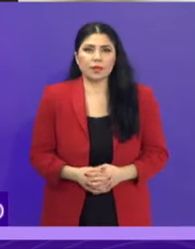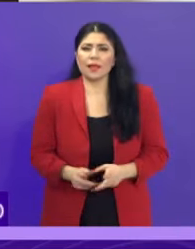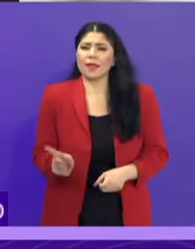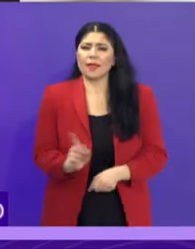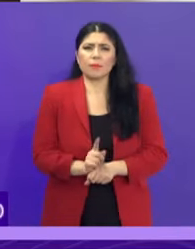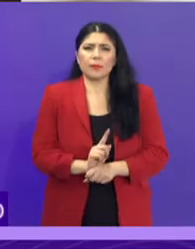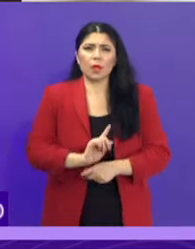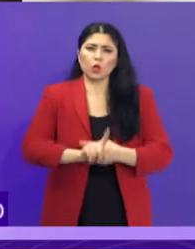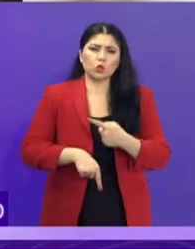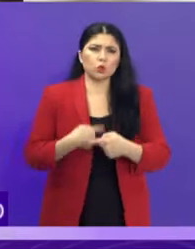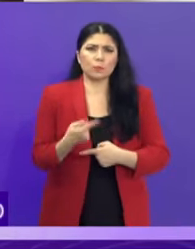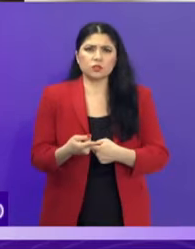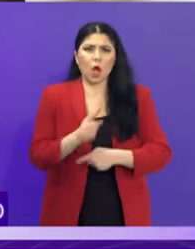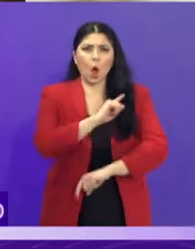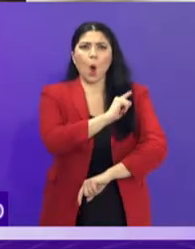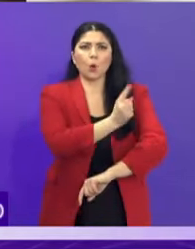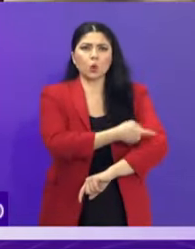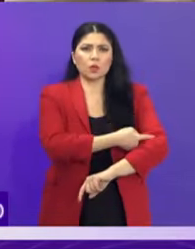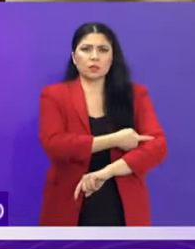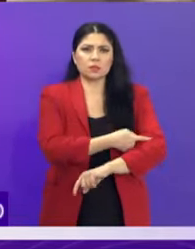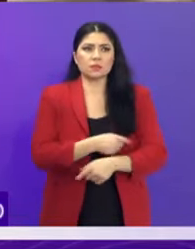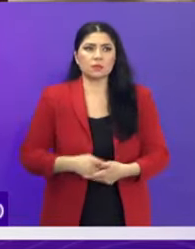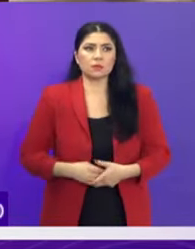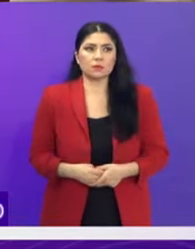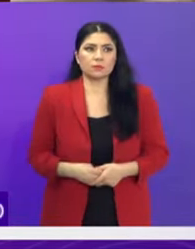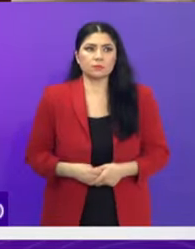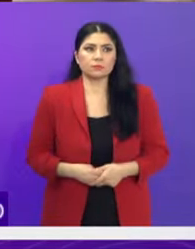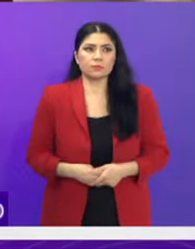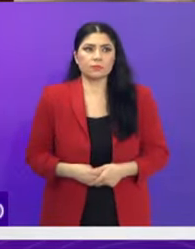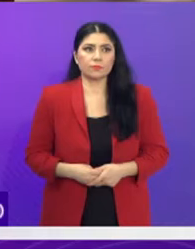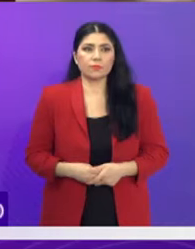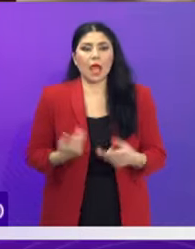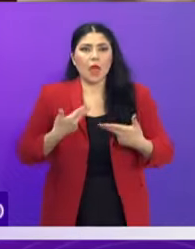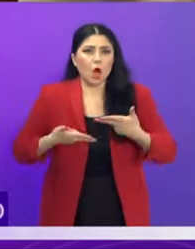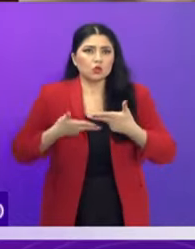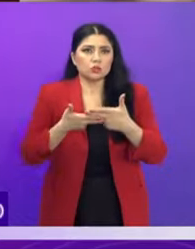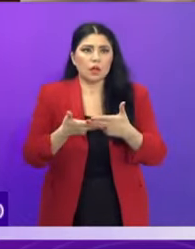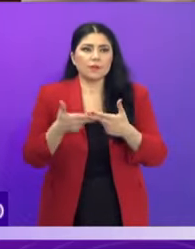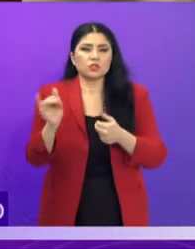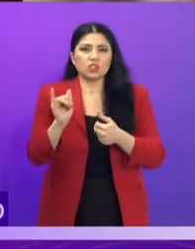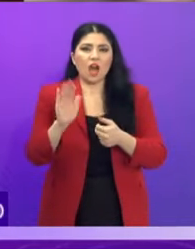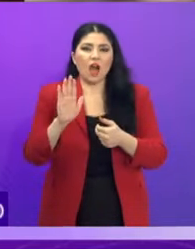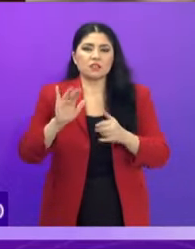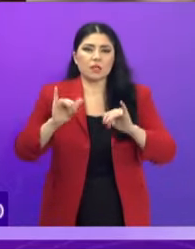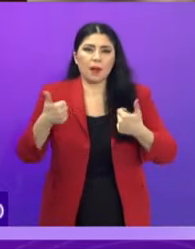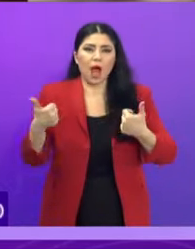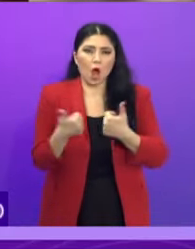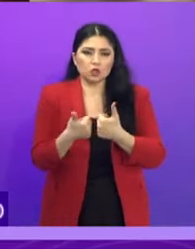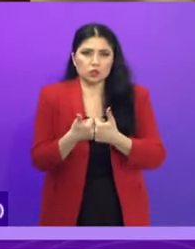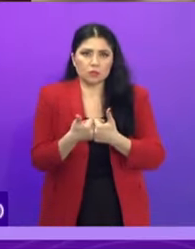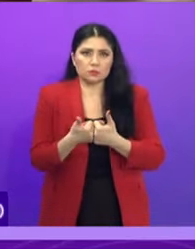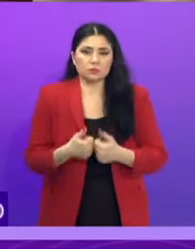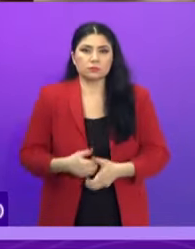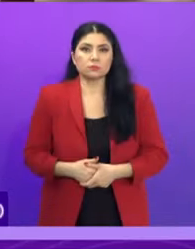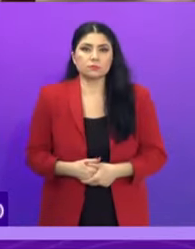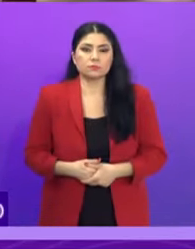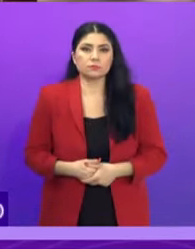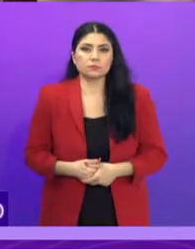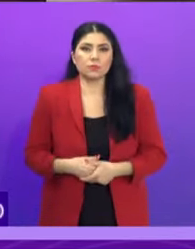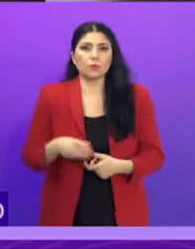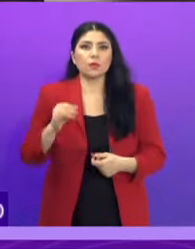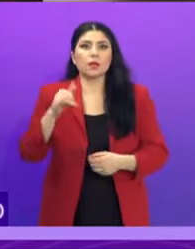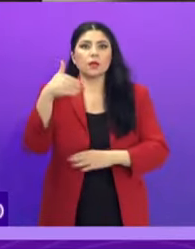ce autoritățile au intervenit pentru a-i salva pe cei care au avut accidente, drumarii au